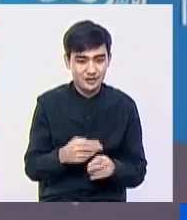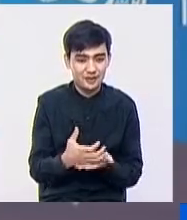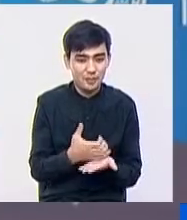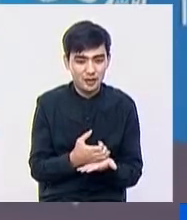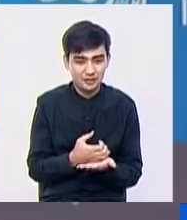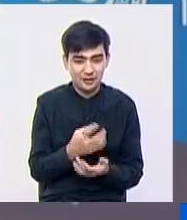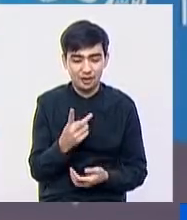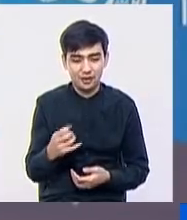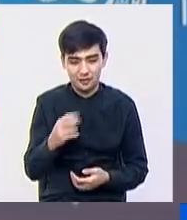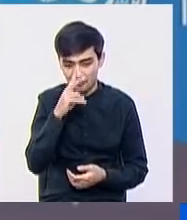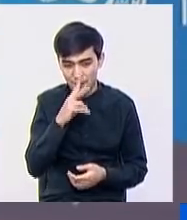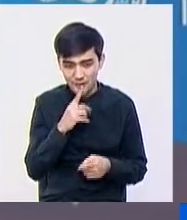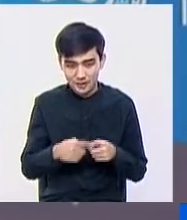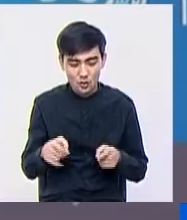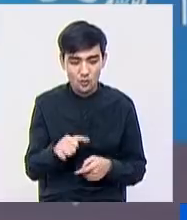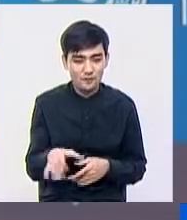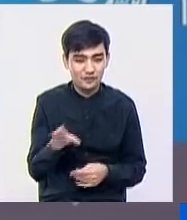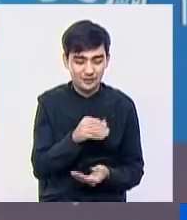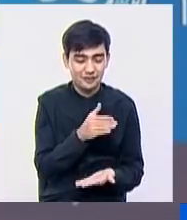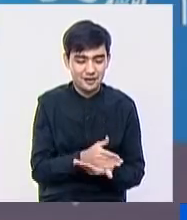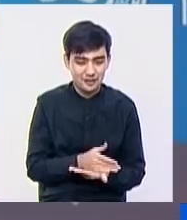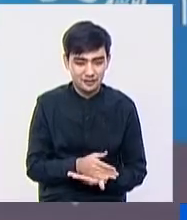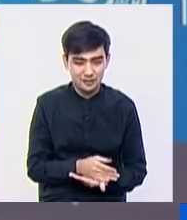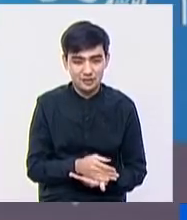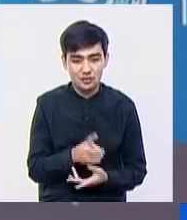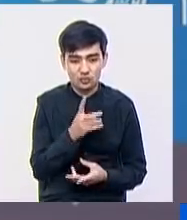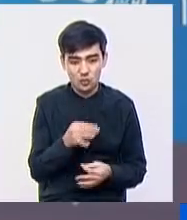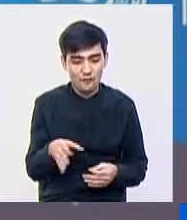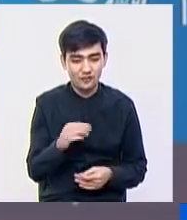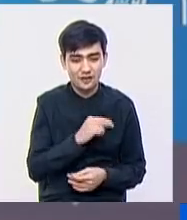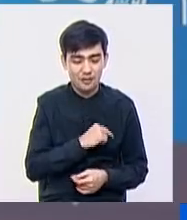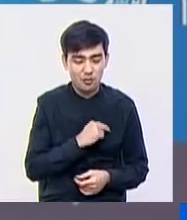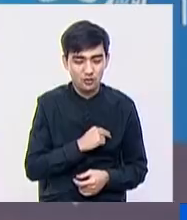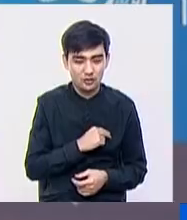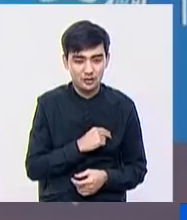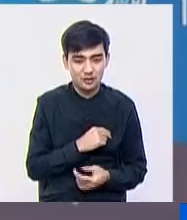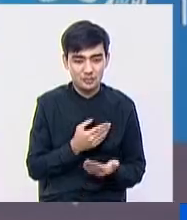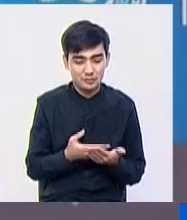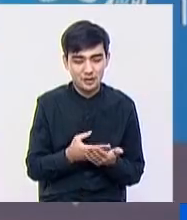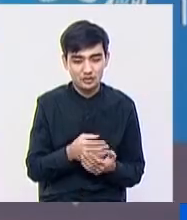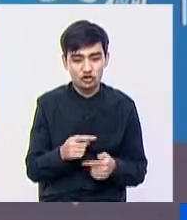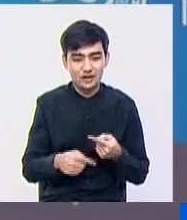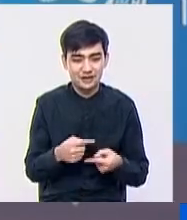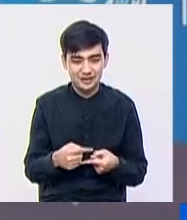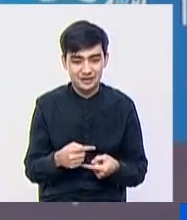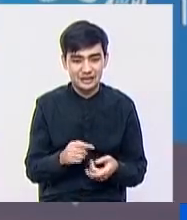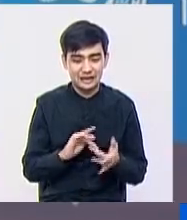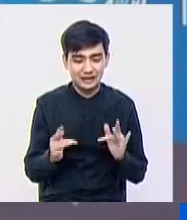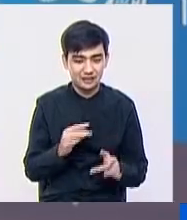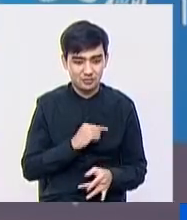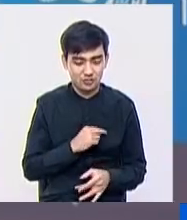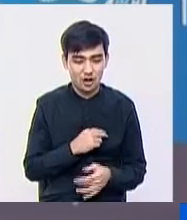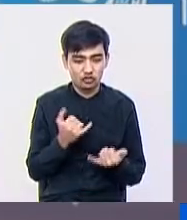на двухмесячный период у всех имеется. Но все работают в основном серверные через интернет.